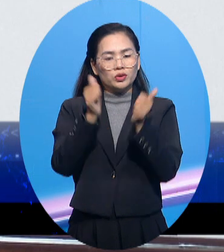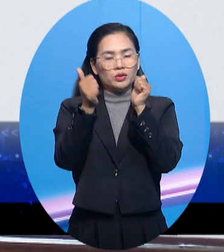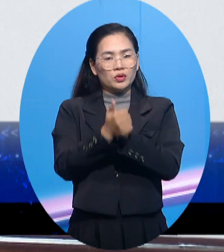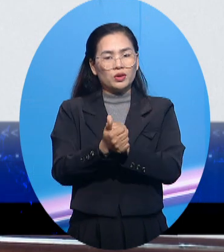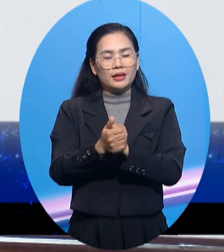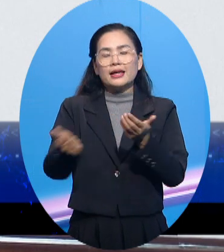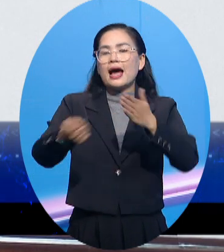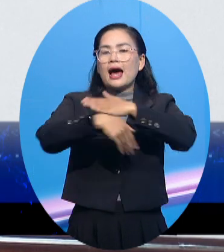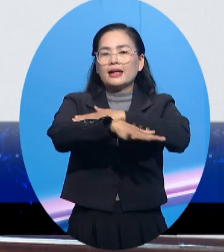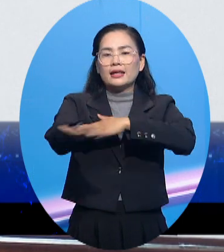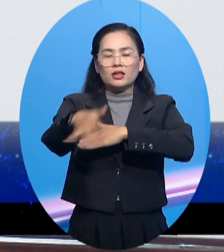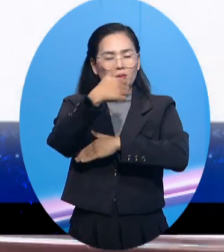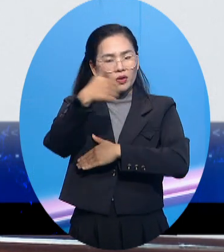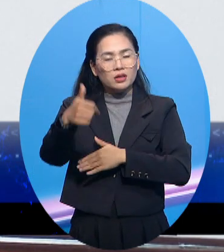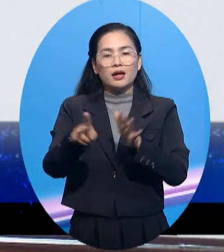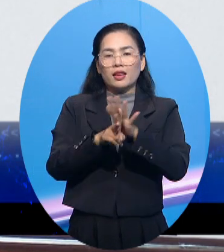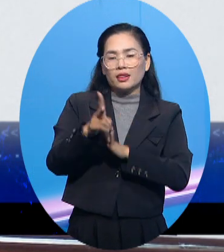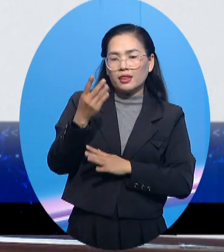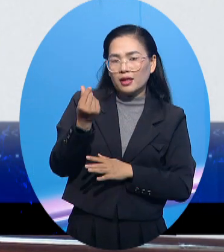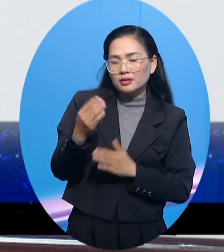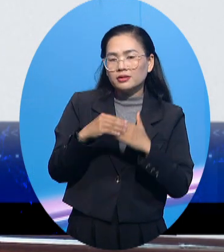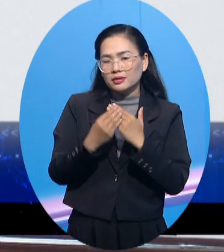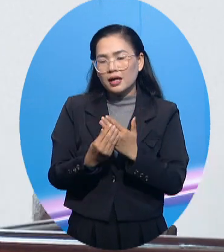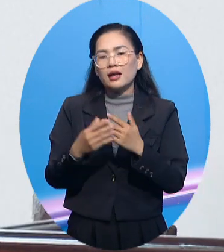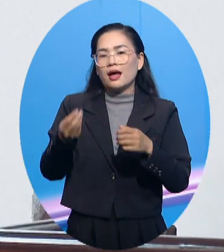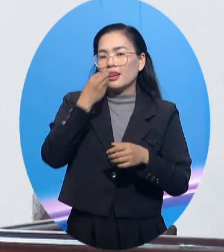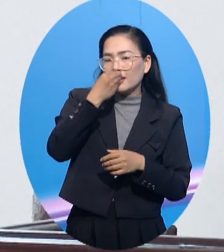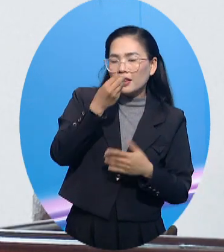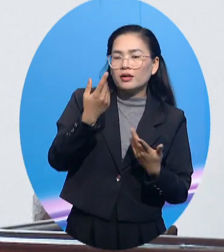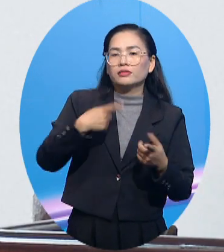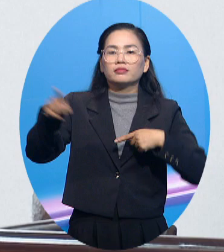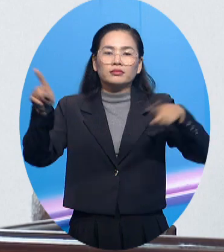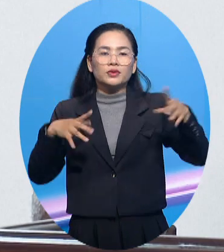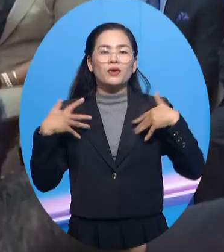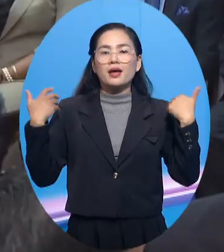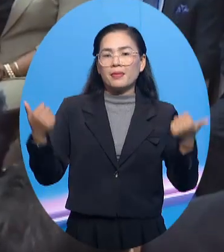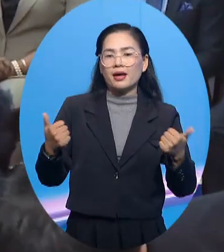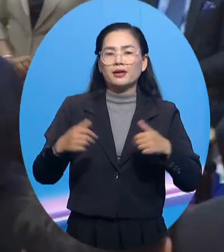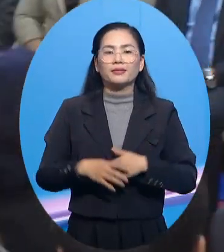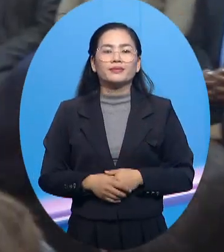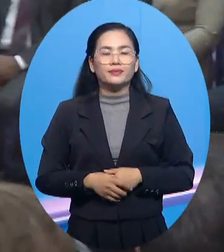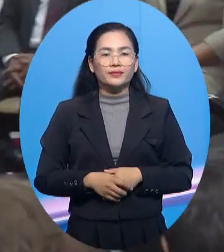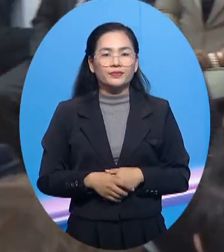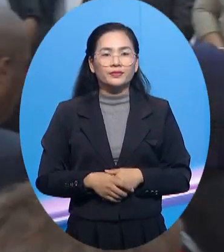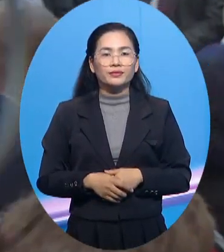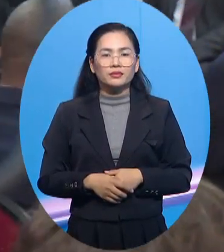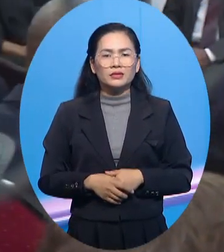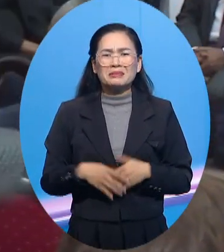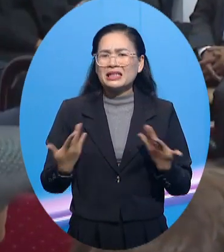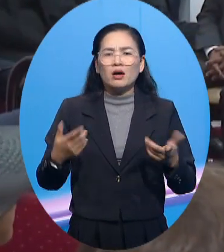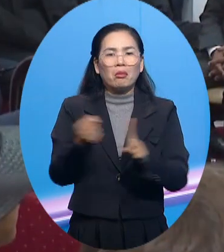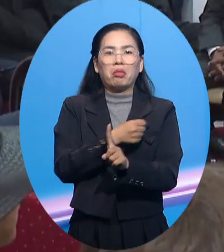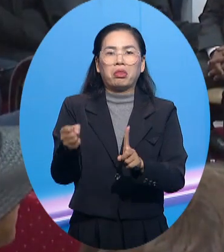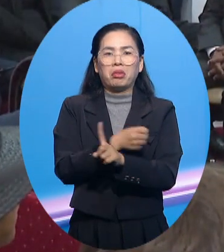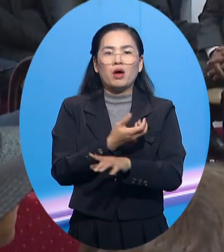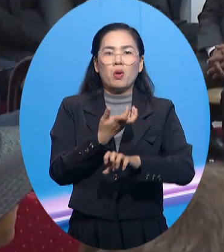lập an ninh cho người dân, tài sản và cơ sở hạ tầng, an ninh lương thực và khả năng di chuyển tự do trên khắp đất nước. Tình hình bạo lực tại Haiti